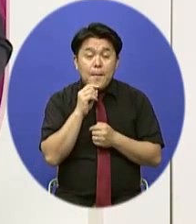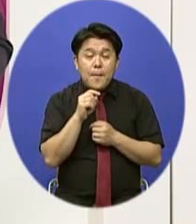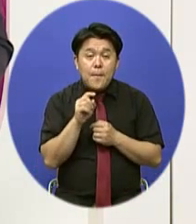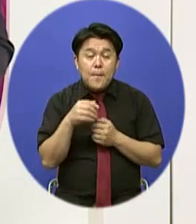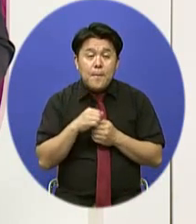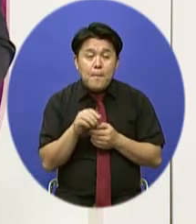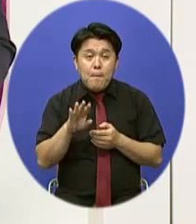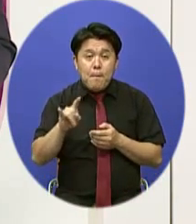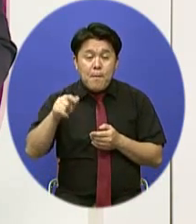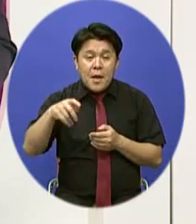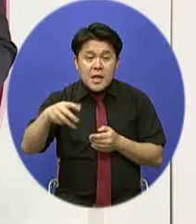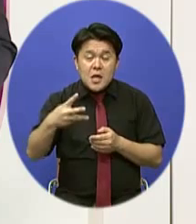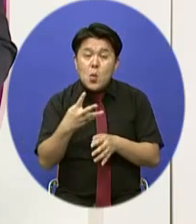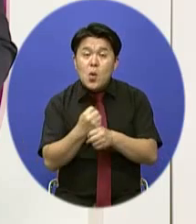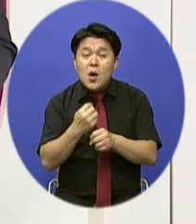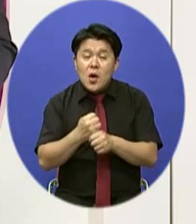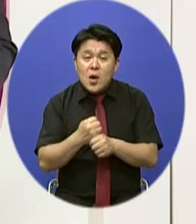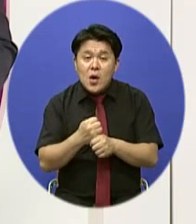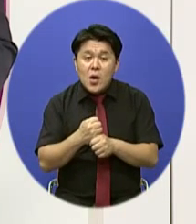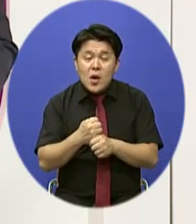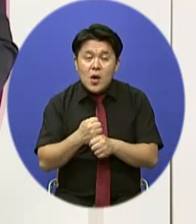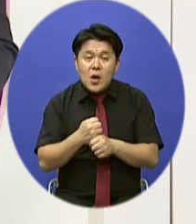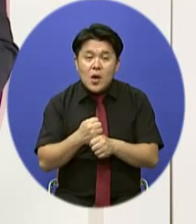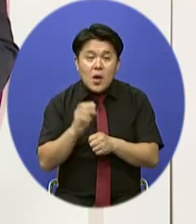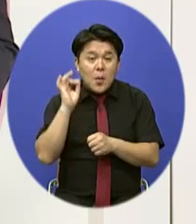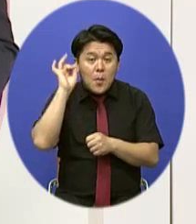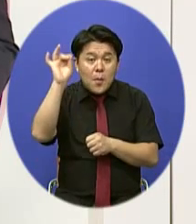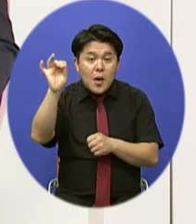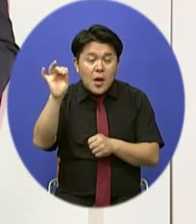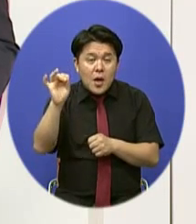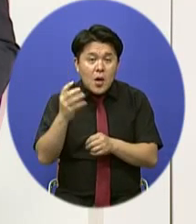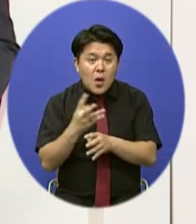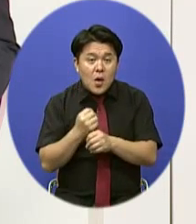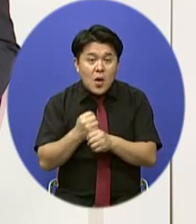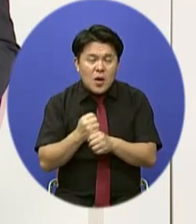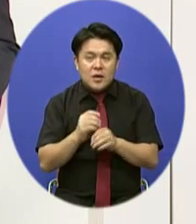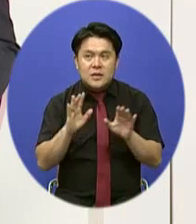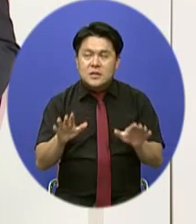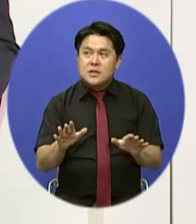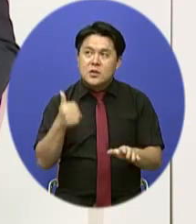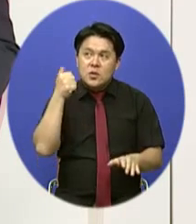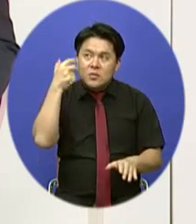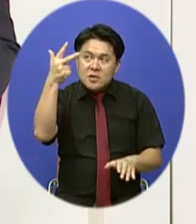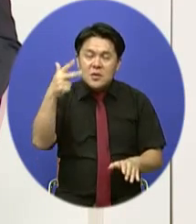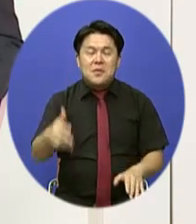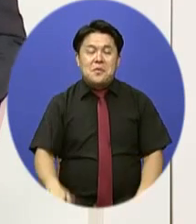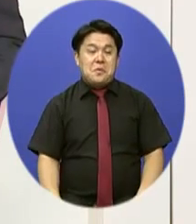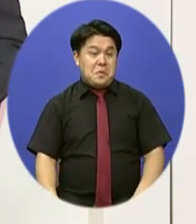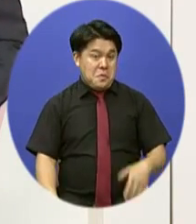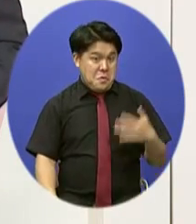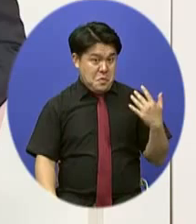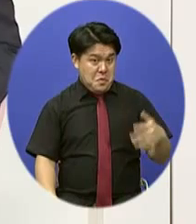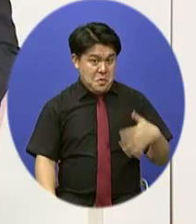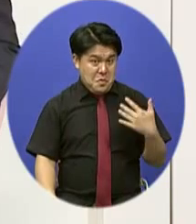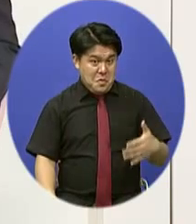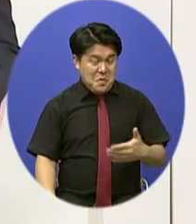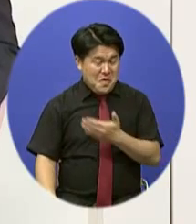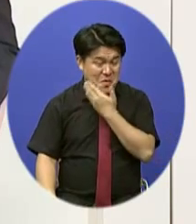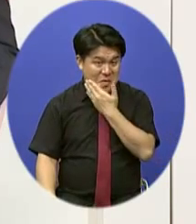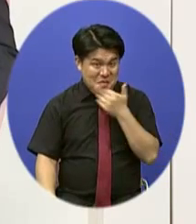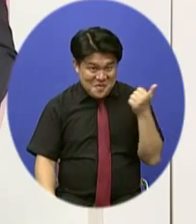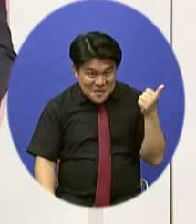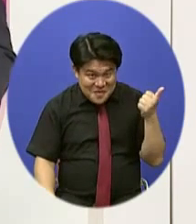100일이요. 좀 예. 지금 57일 됐어요. 오늘. 아유, 57일 됐구나. 너무너무